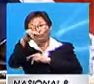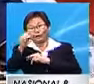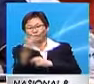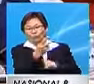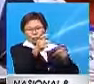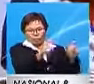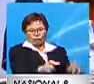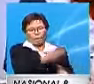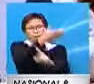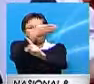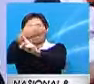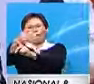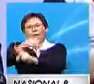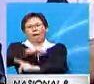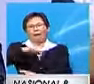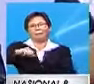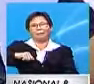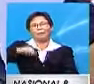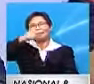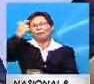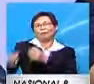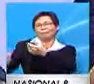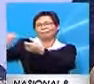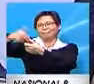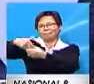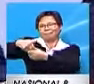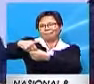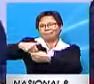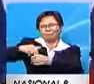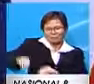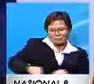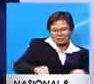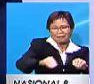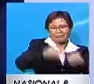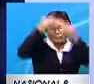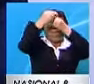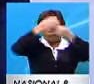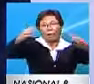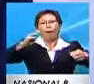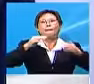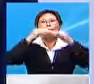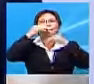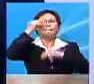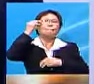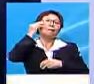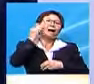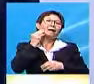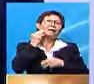Mahathir dilucutkan keahlian ekoran penglibatan mereka dalam gerakan deklarasi Mahathir.